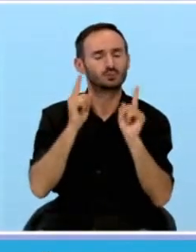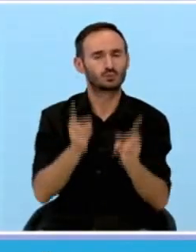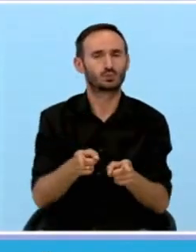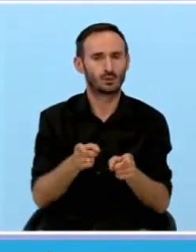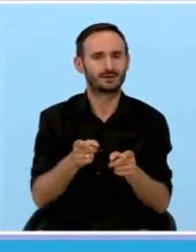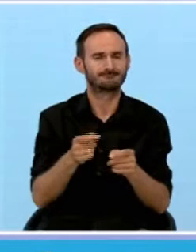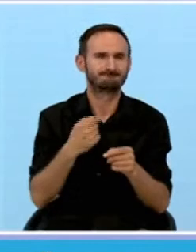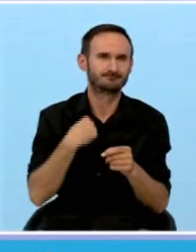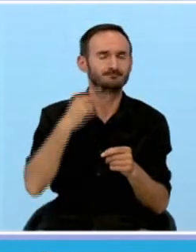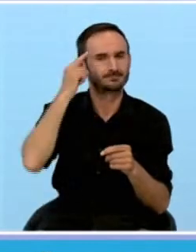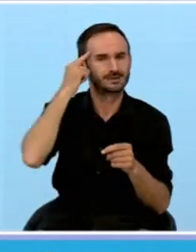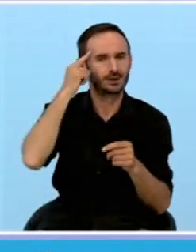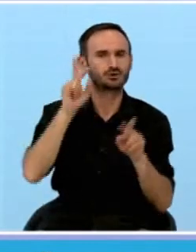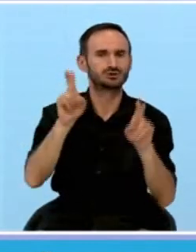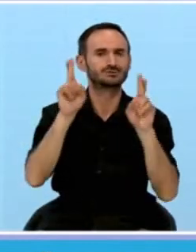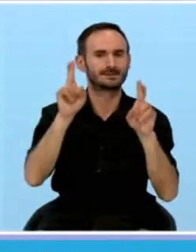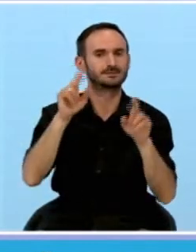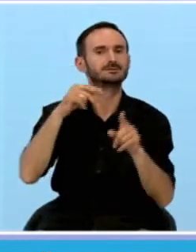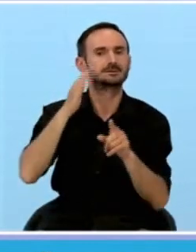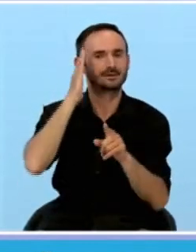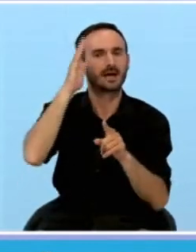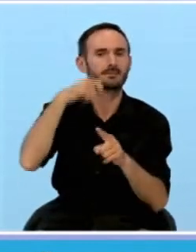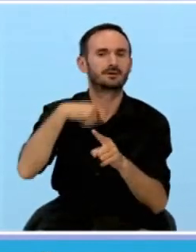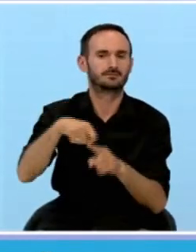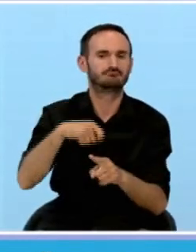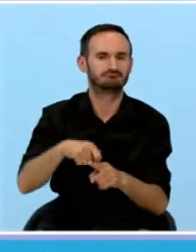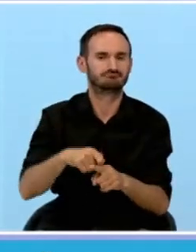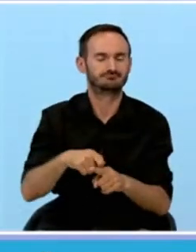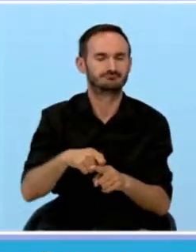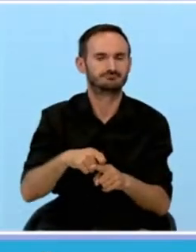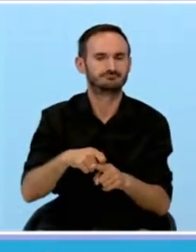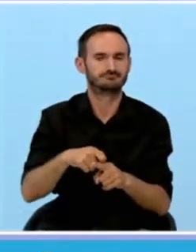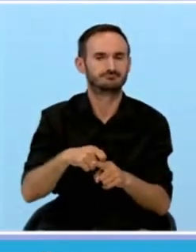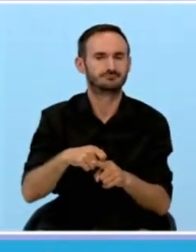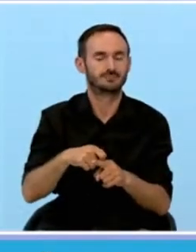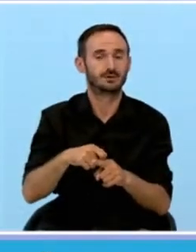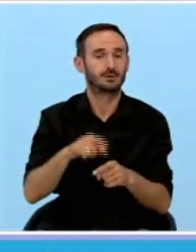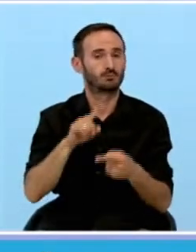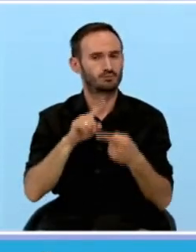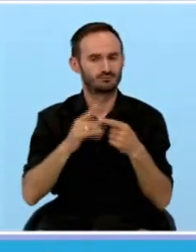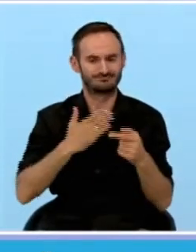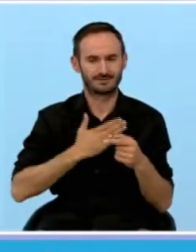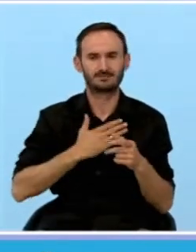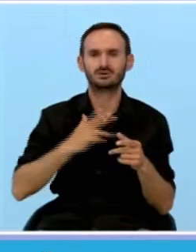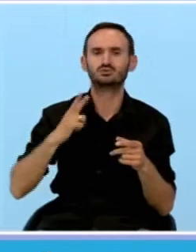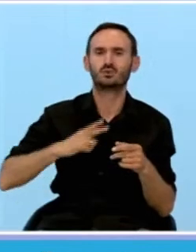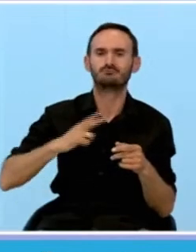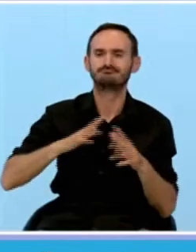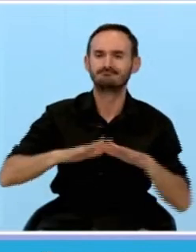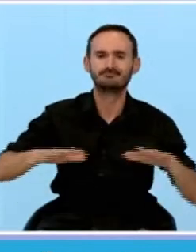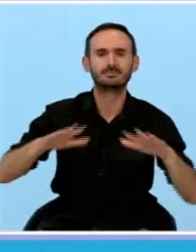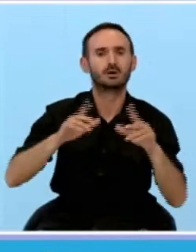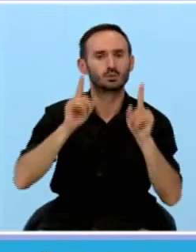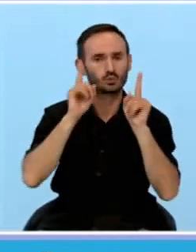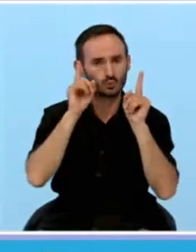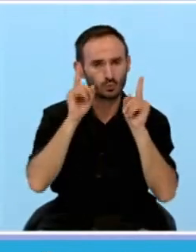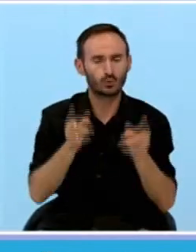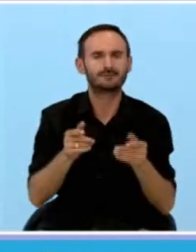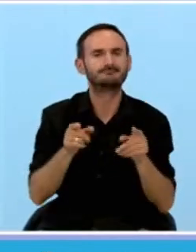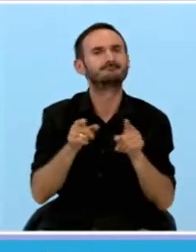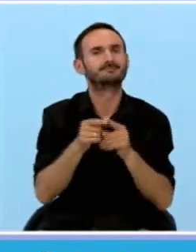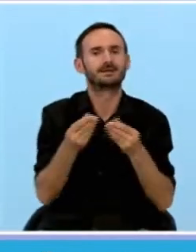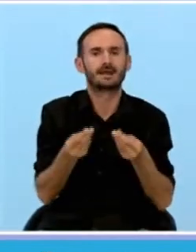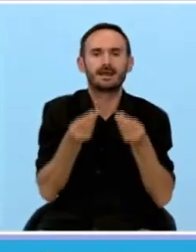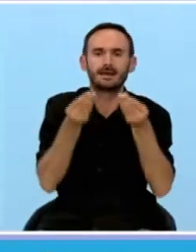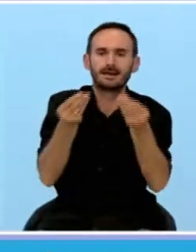kanë më përmirësu ndjeshëm nëse ne si shoqëri fillojmë me zbatu ligjin edhe me qenë llogaridhënës dhe